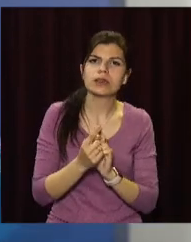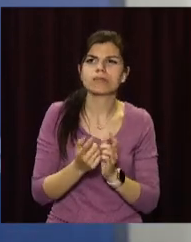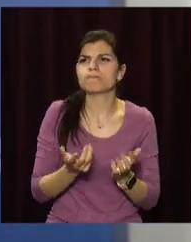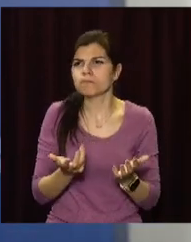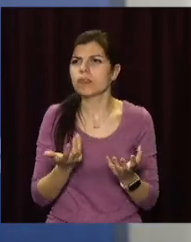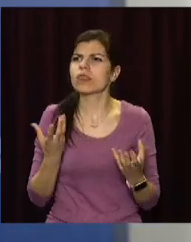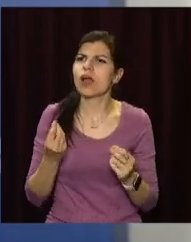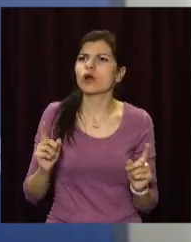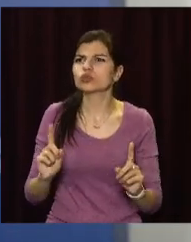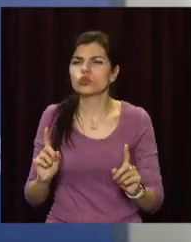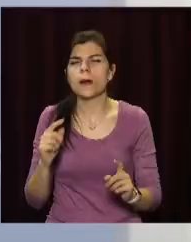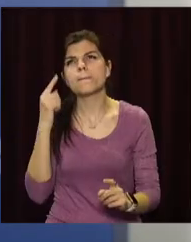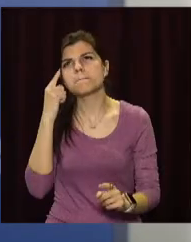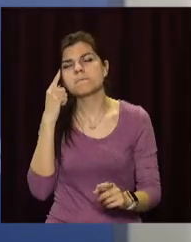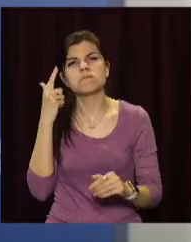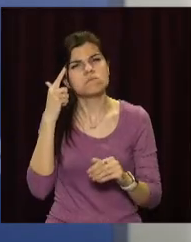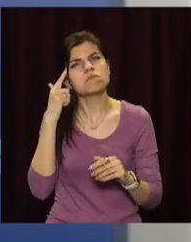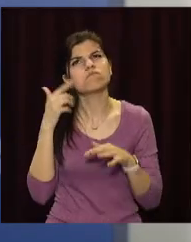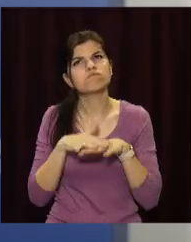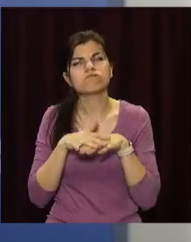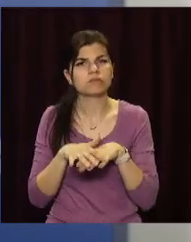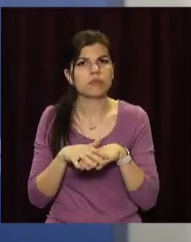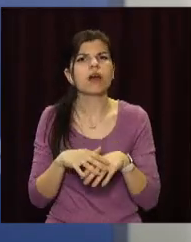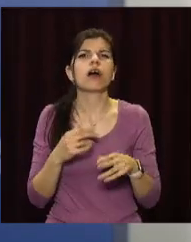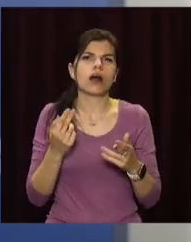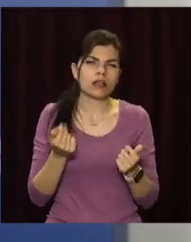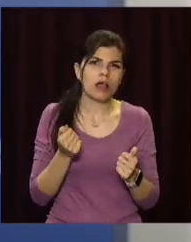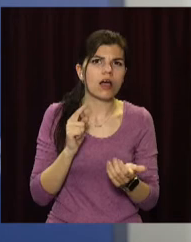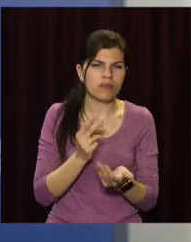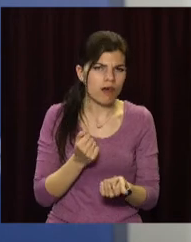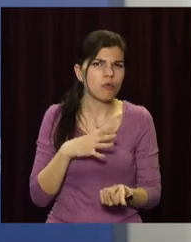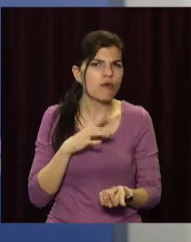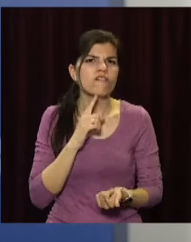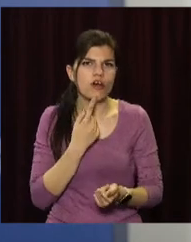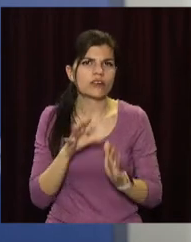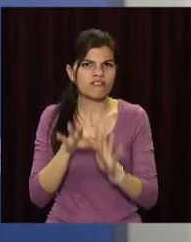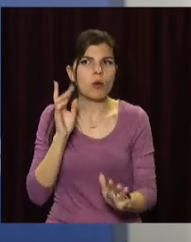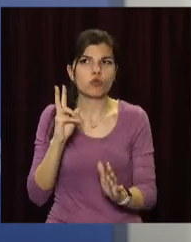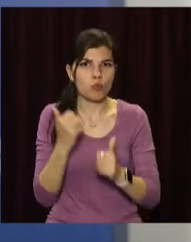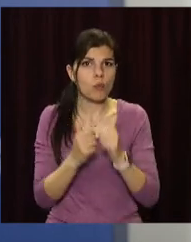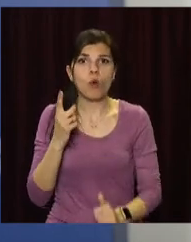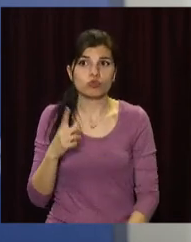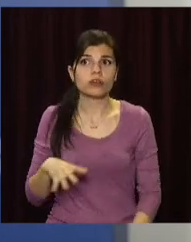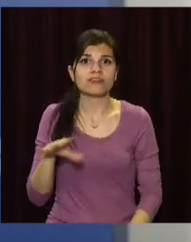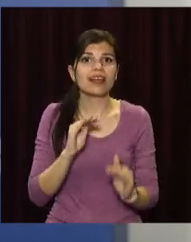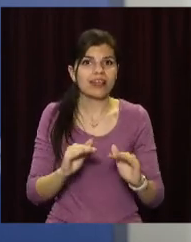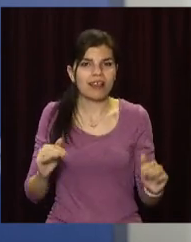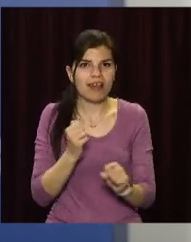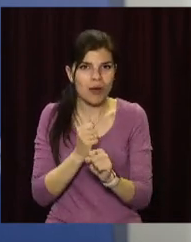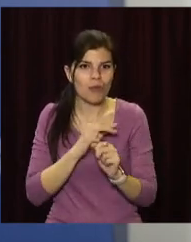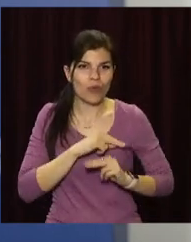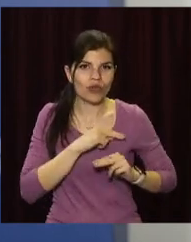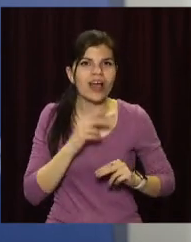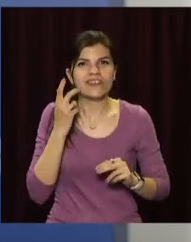десь щось переосмислити. Напрочуд важко було обирати переможців конкурсу, тому що дитячі роботи,